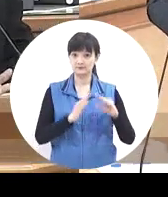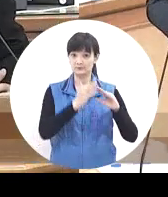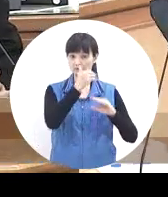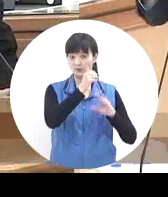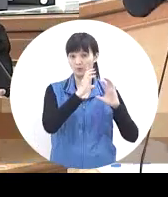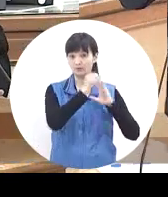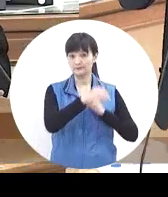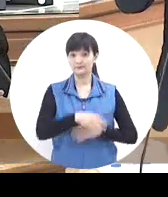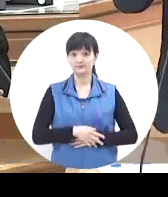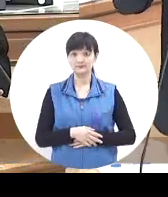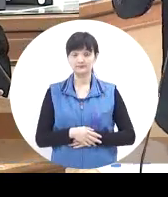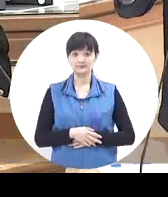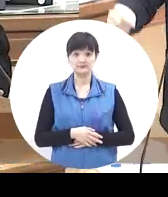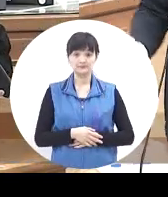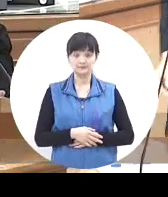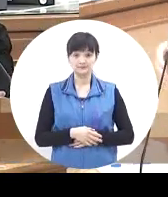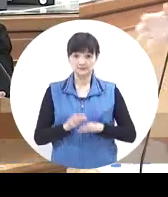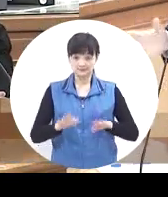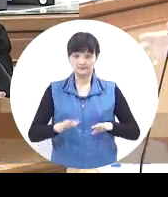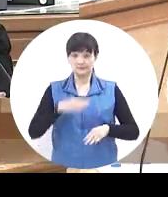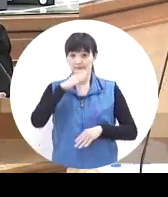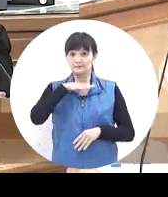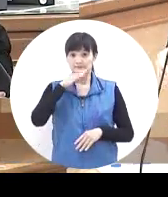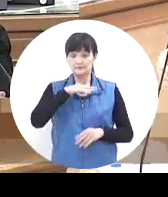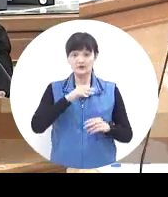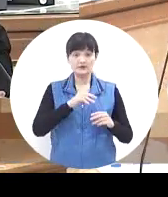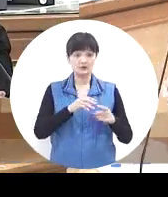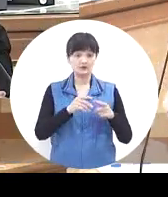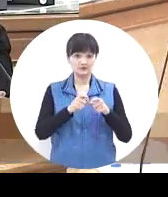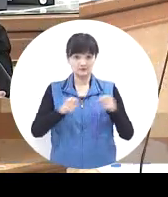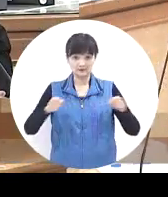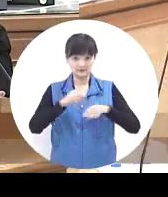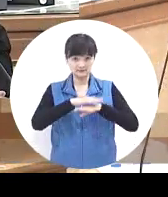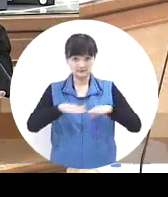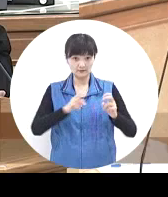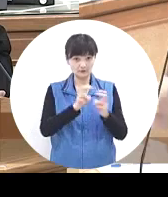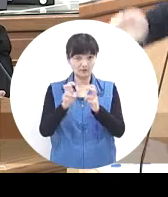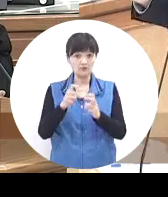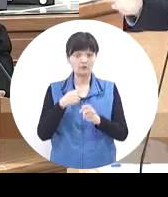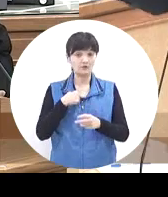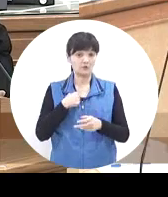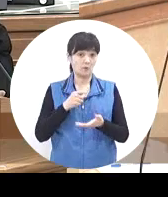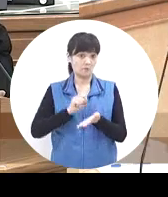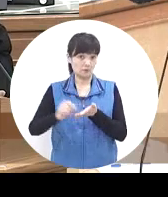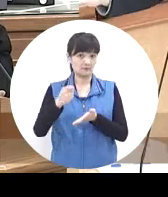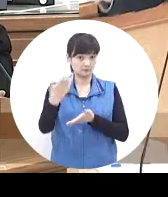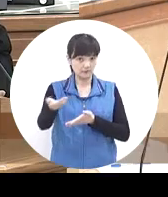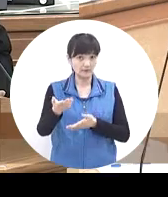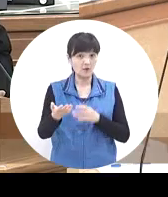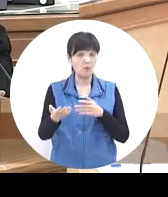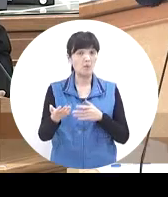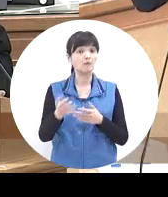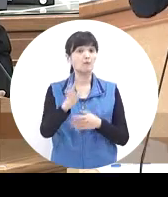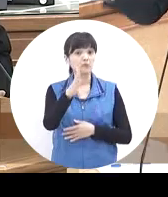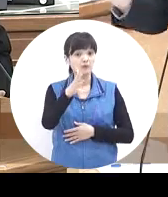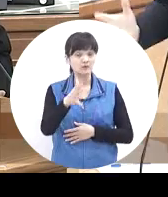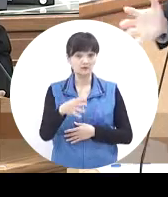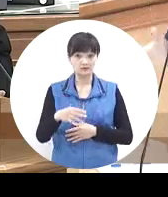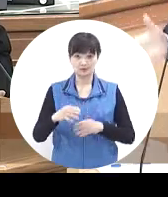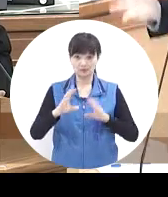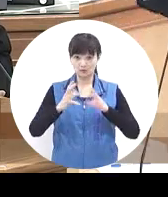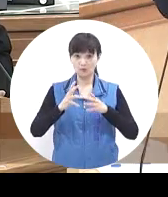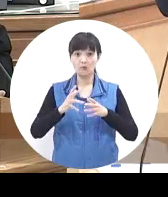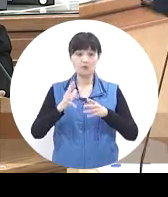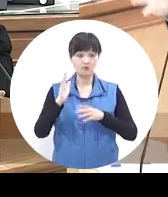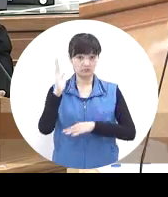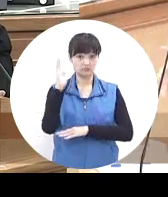里大龙现在在汐止的长安段，当初我们绝标给他，我们为什么要绝标给他？因为那个土地，那个国有的绿地，我们是